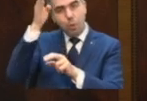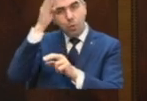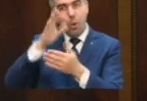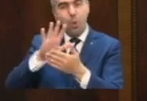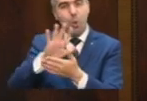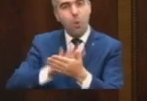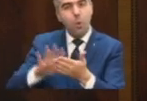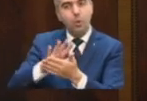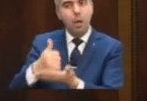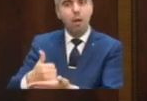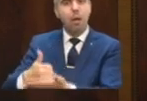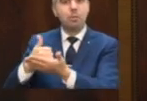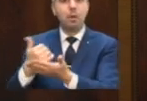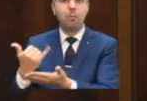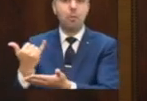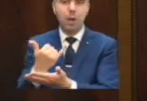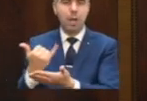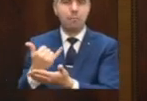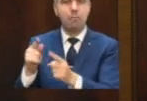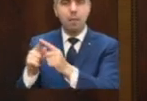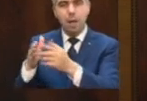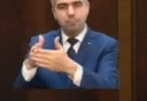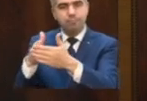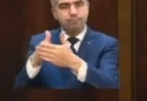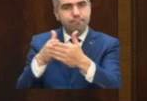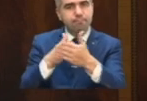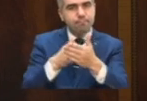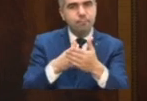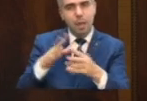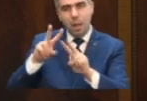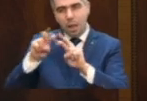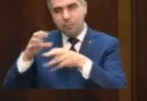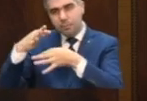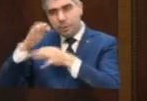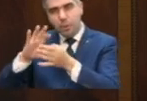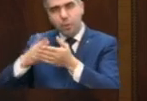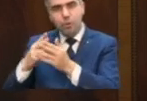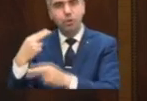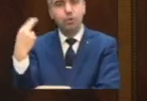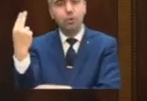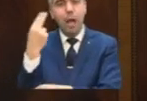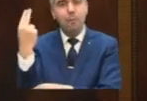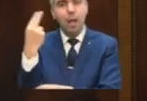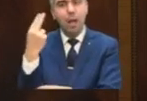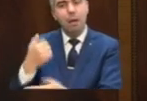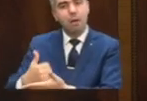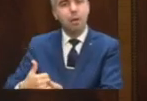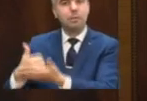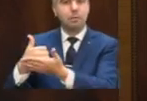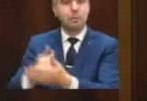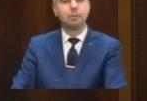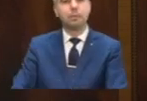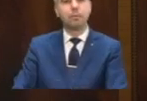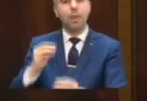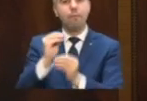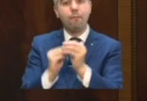الأعمال، إزالة كل العراقيل التي تعوق البحث العلمي إدارية كانت أو مصرية والاستفادة منه في مجال التصنيع،